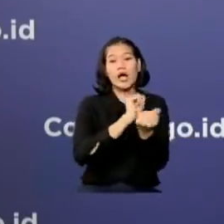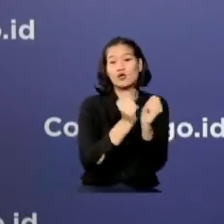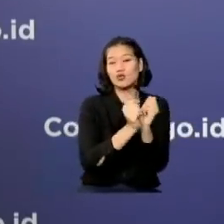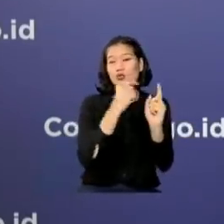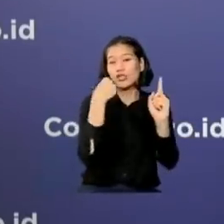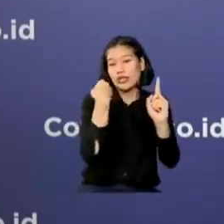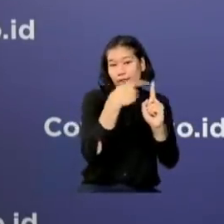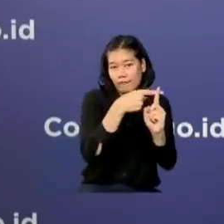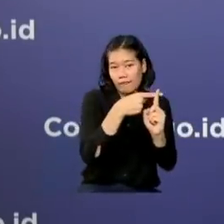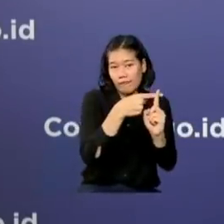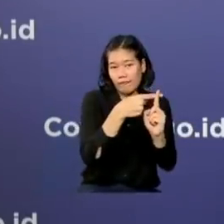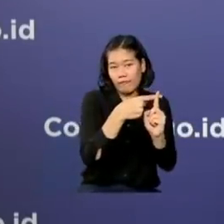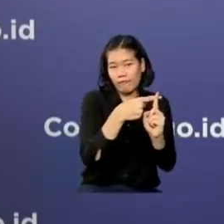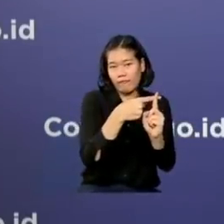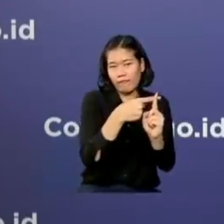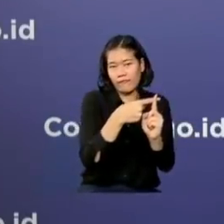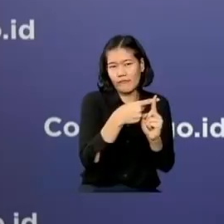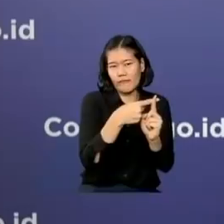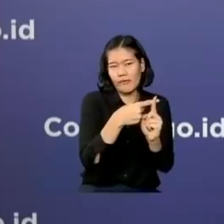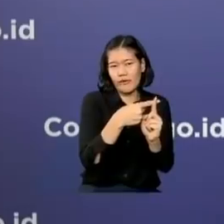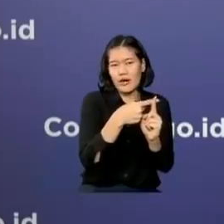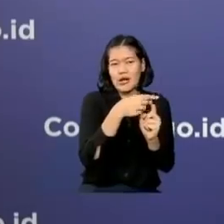positif sebanyak